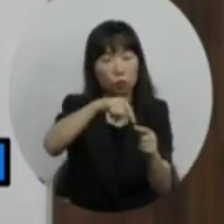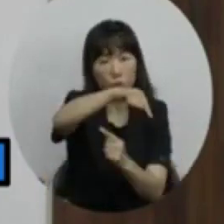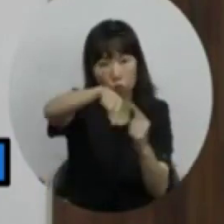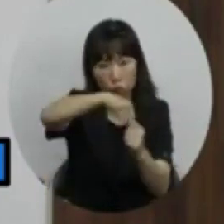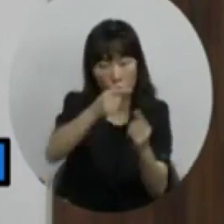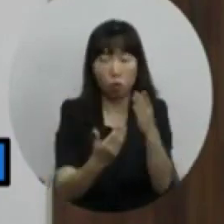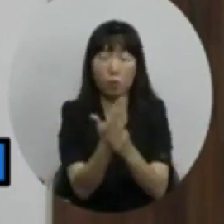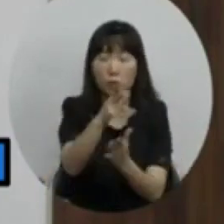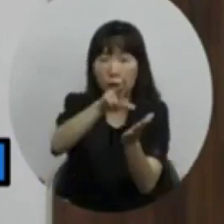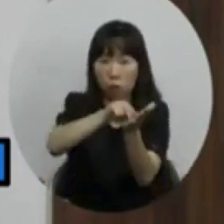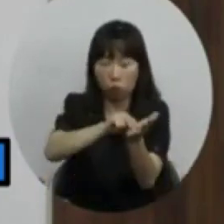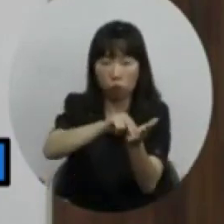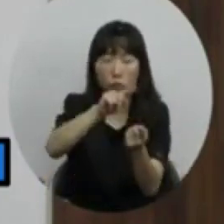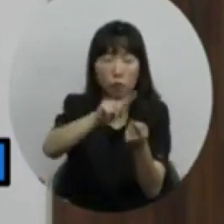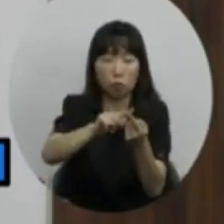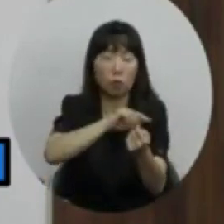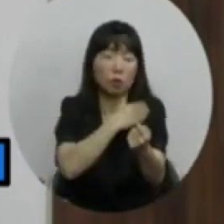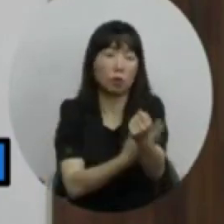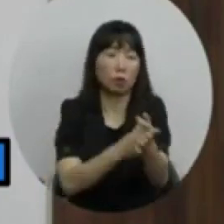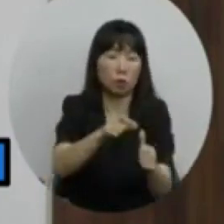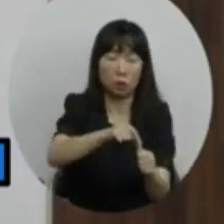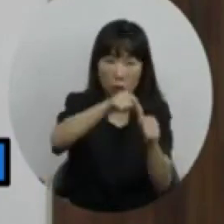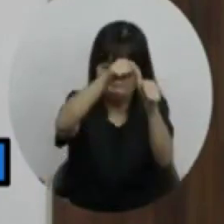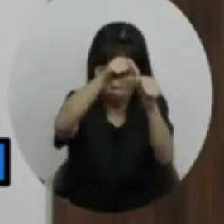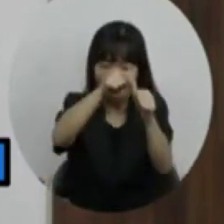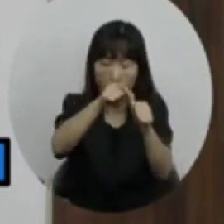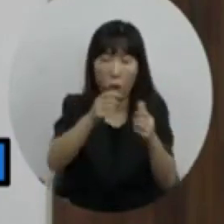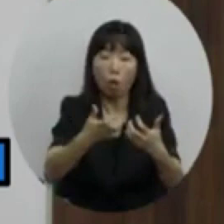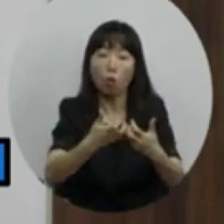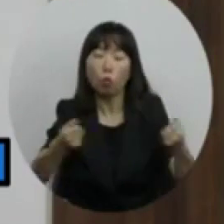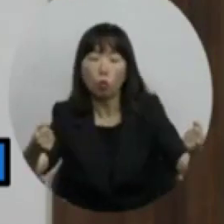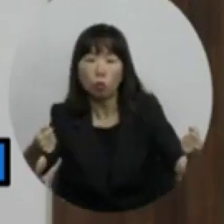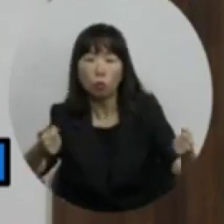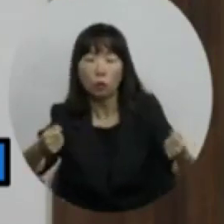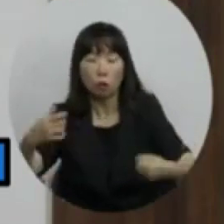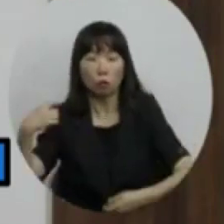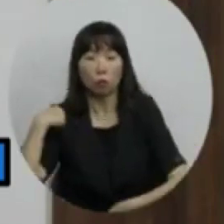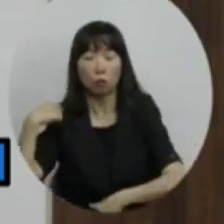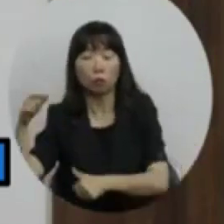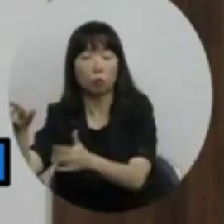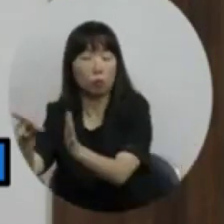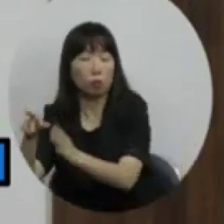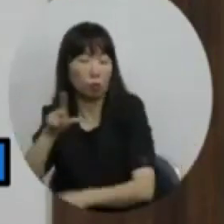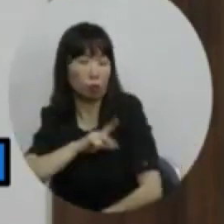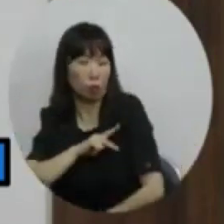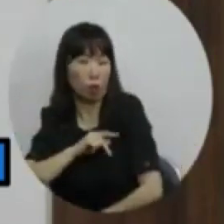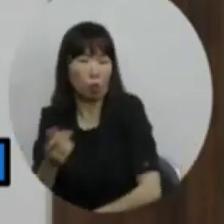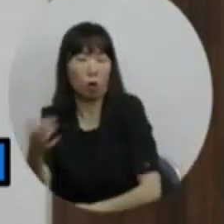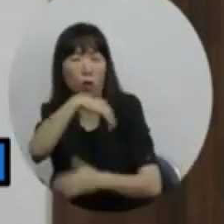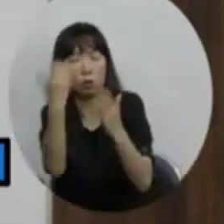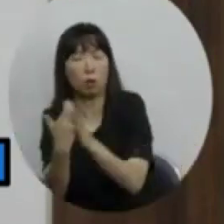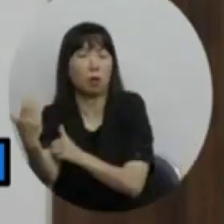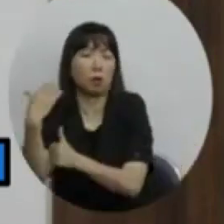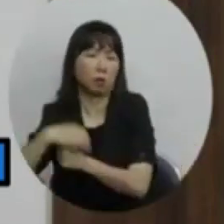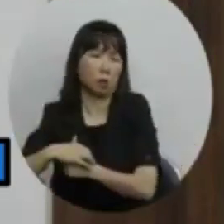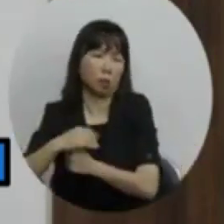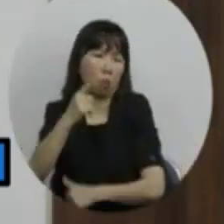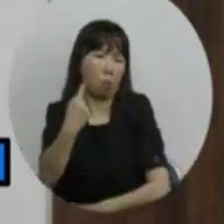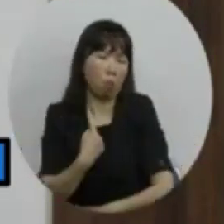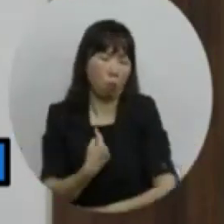문제점을 인사권이 우리 독립된 의회에 부당하게 책임을 전가하고 있는 실정입니다.